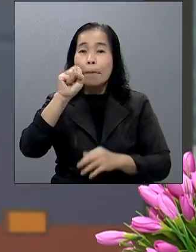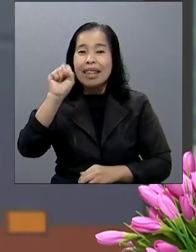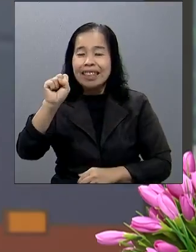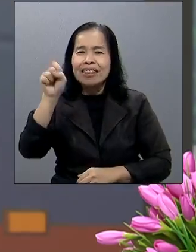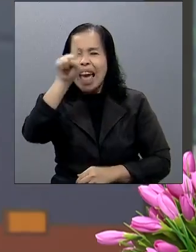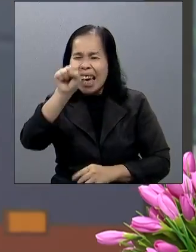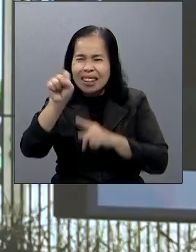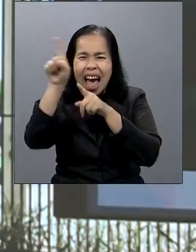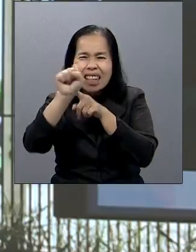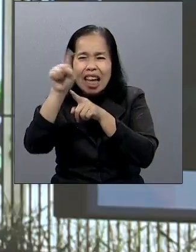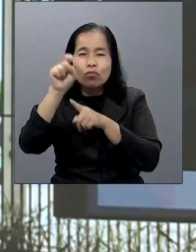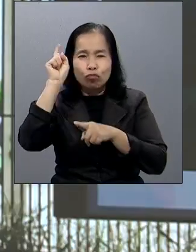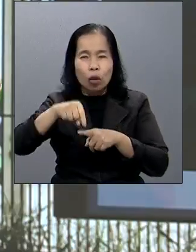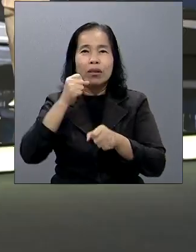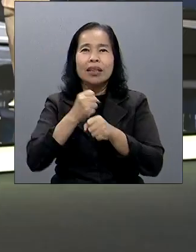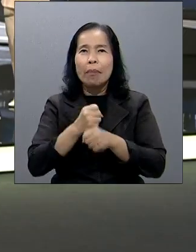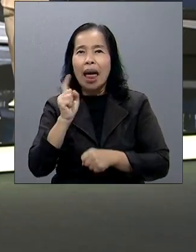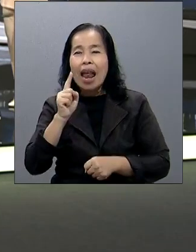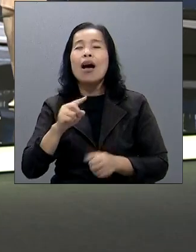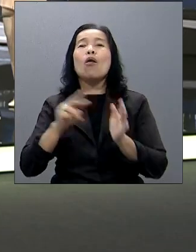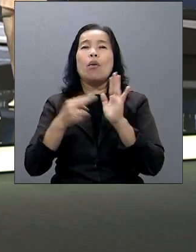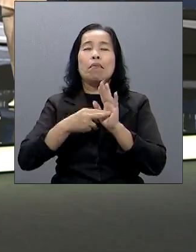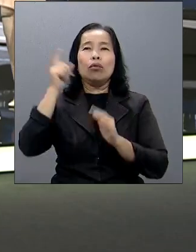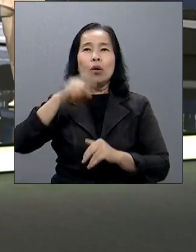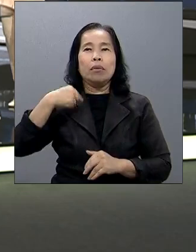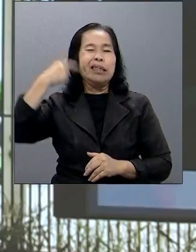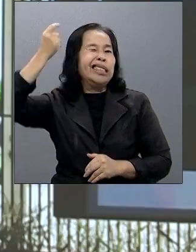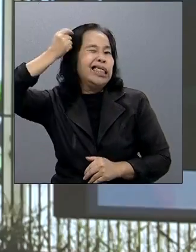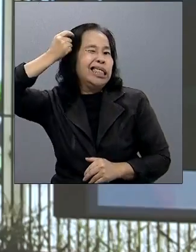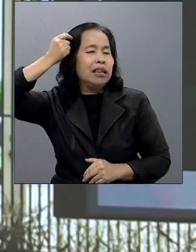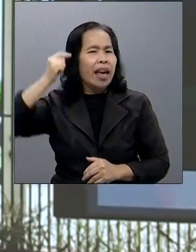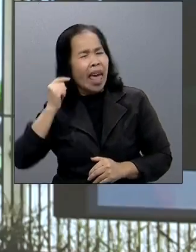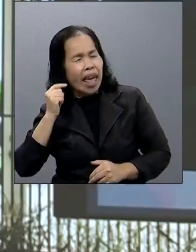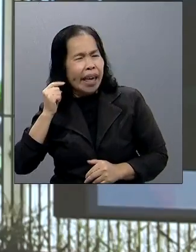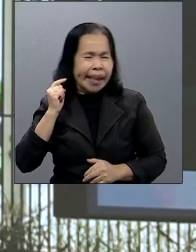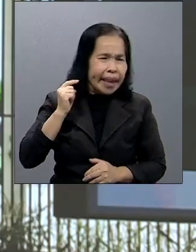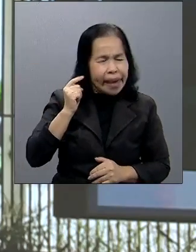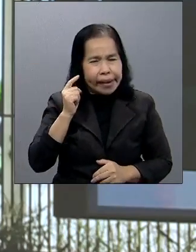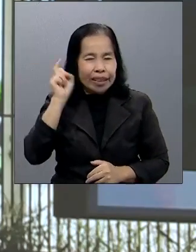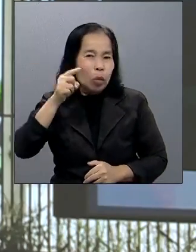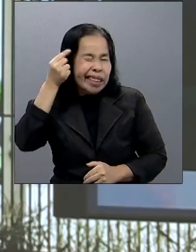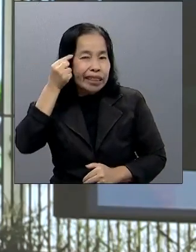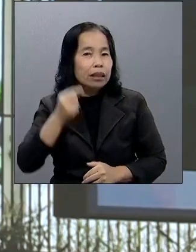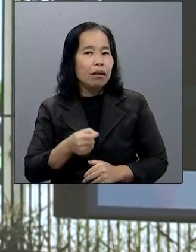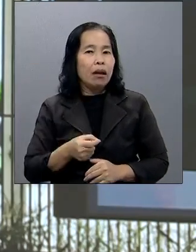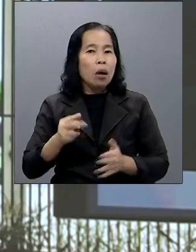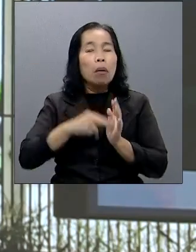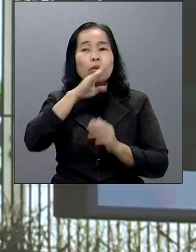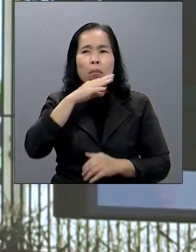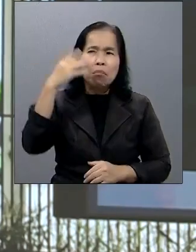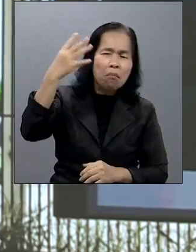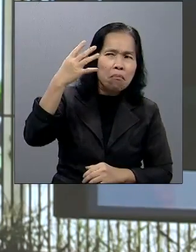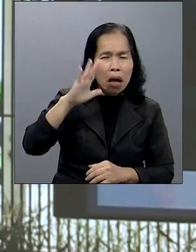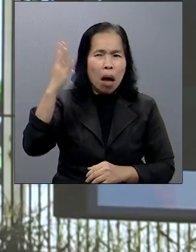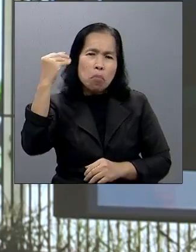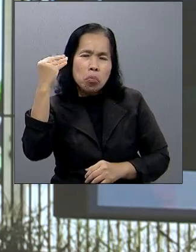เอะต้องทำงานบ่อย ๆเป็นอวัยวะที่33เหรอ ใช่ค่ะเวลาที่แบบเอ๊ะมีอะไรเข้ามาแล้วมันไม่น่าชอบไม่ชอบมาพากลเ